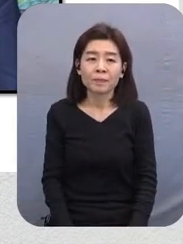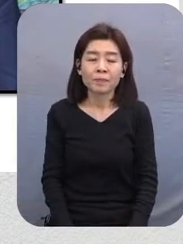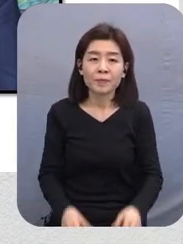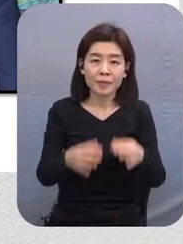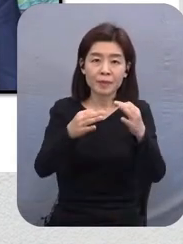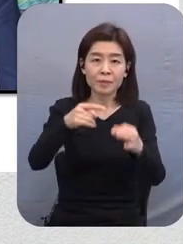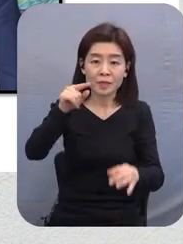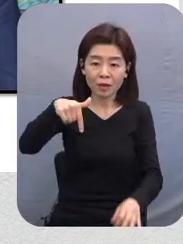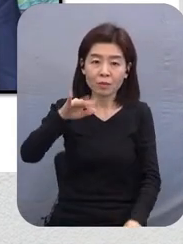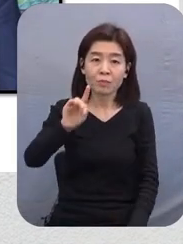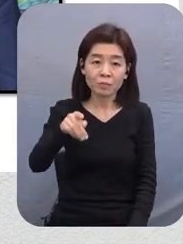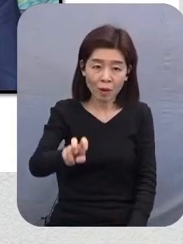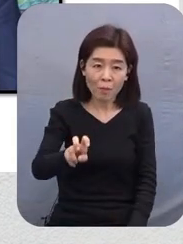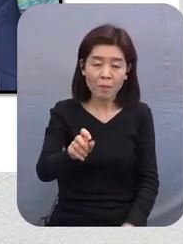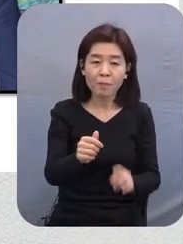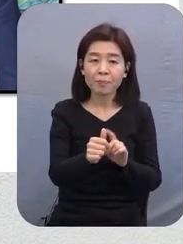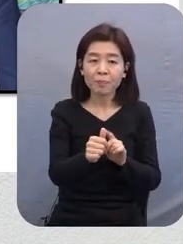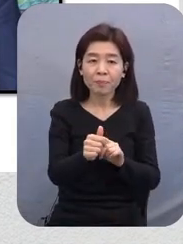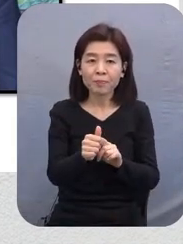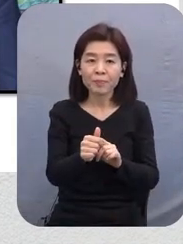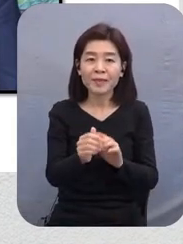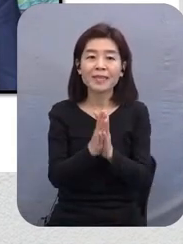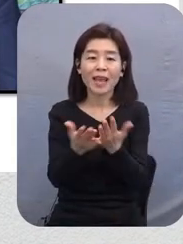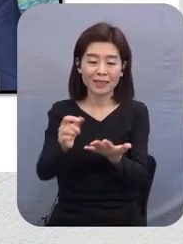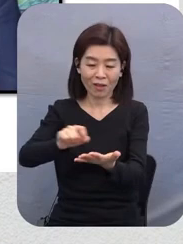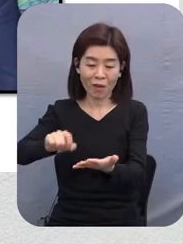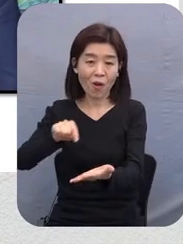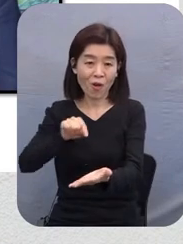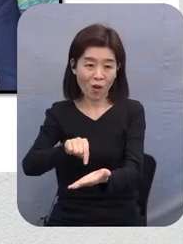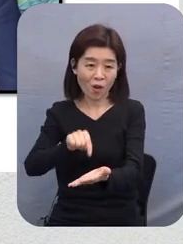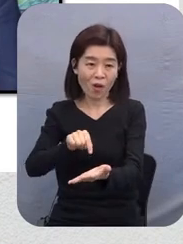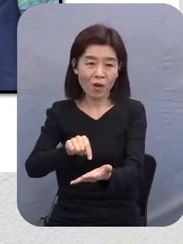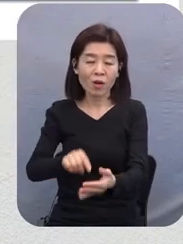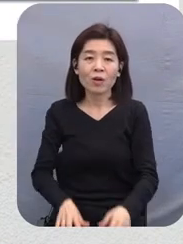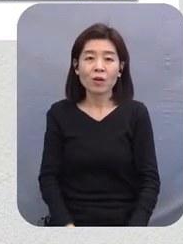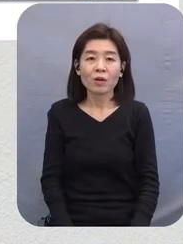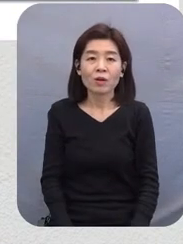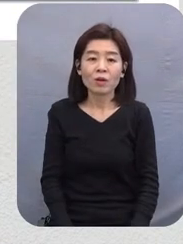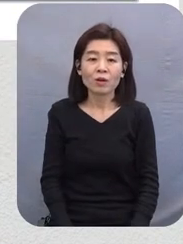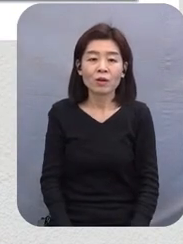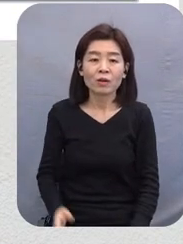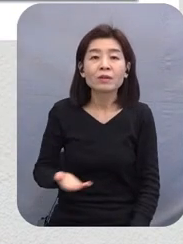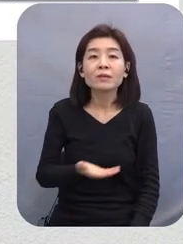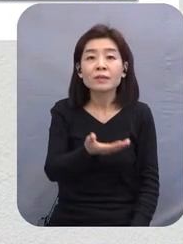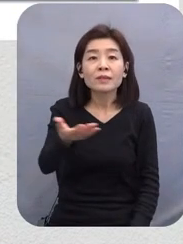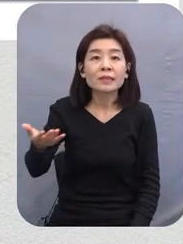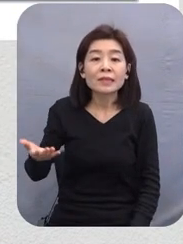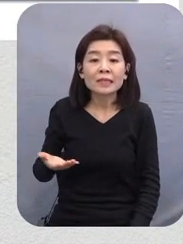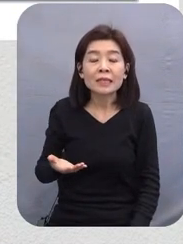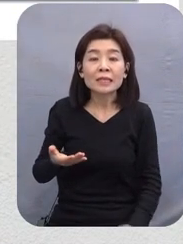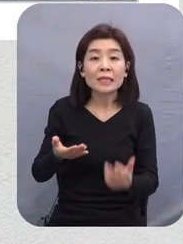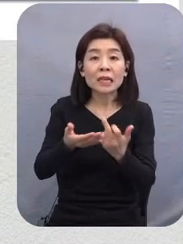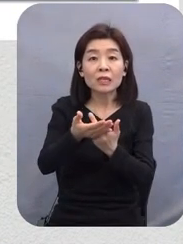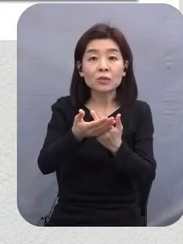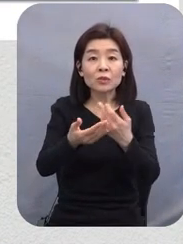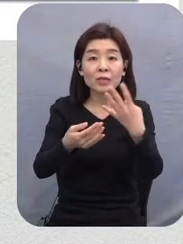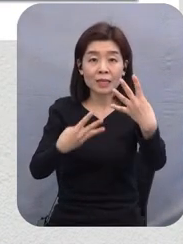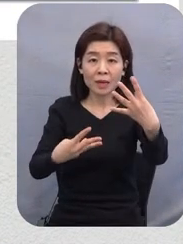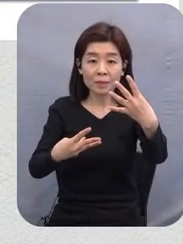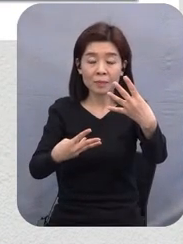선생이 화산도라는 책을 썼는데 바다 밑에서라는 책도 썼습니다. 여러분, 제주도 4.3의